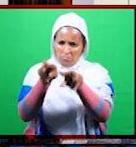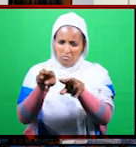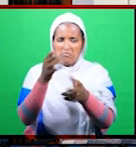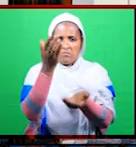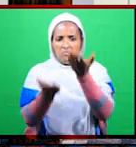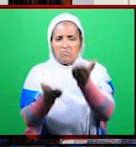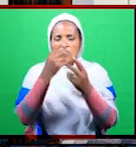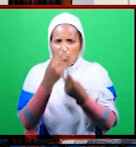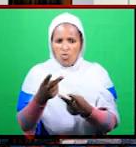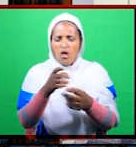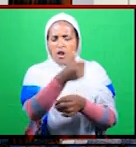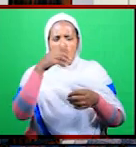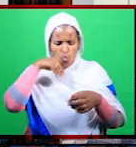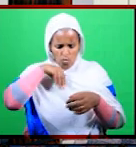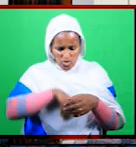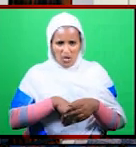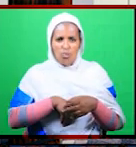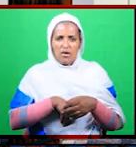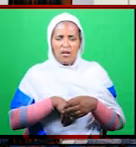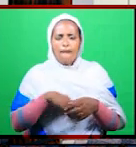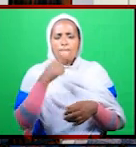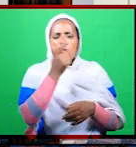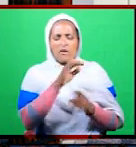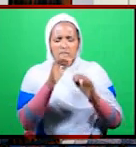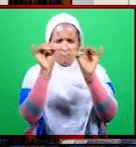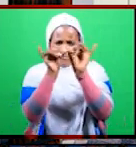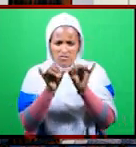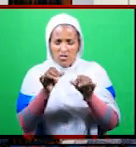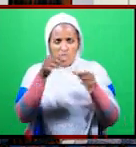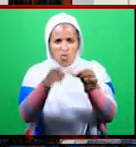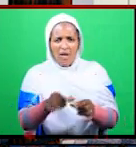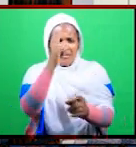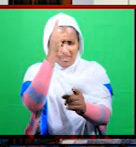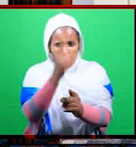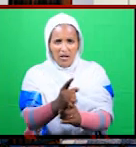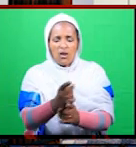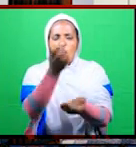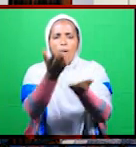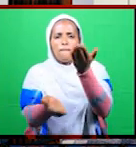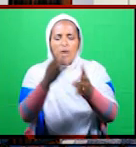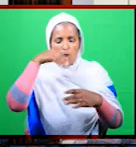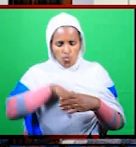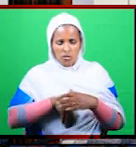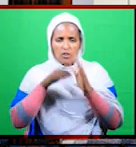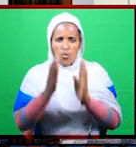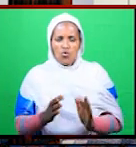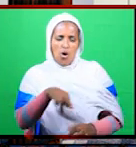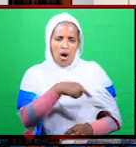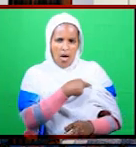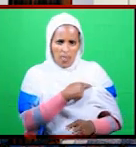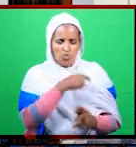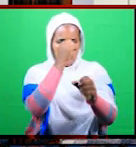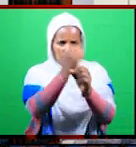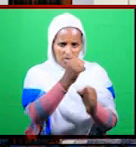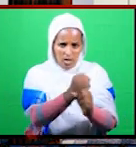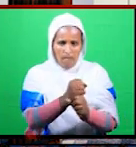ደግሞ ውስጣዊ ማንነትን እየለካ ይውላል። ትክክለኛው መለኪያ ውስጣዊ ነው። ሃይማኖት፣ ምግባር፣ ጸባይ፣